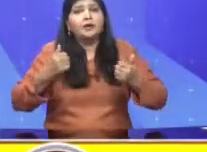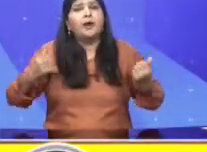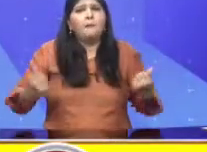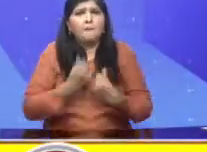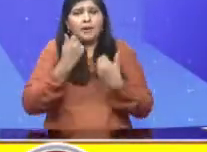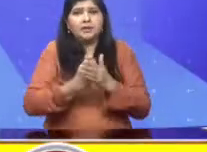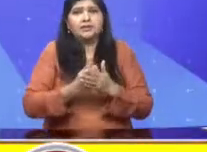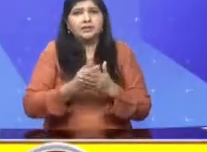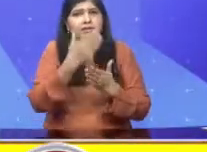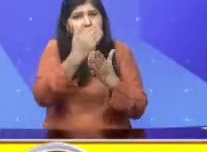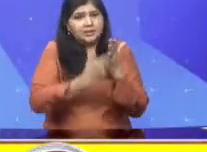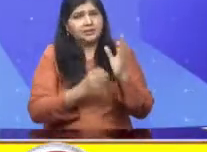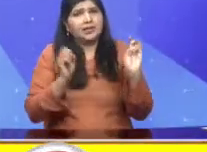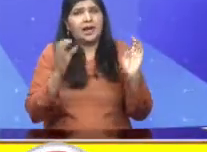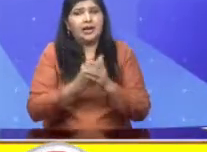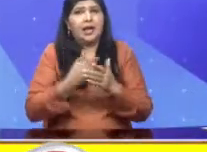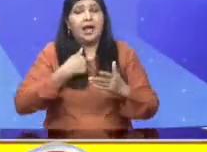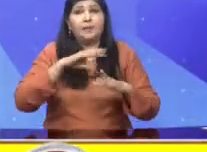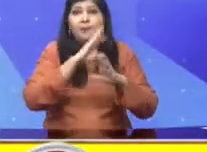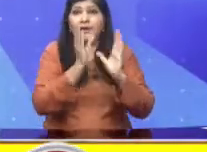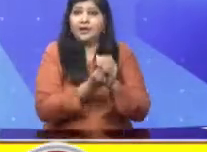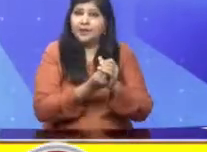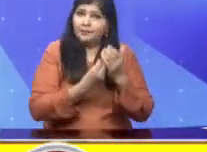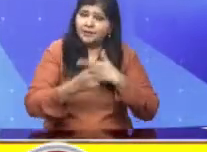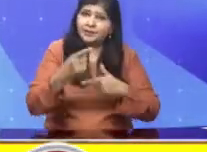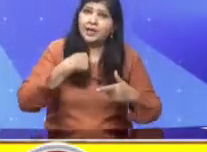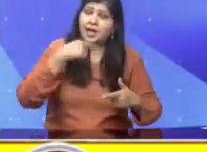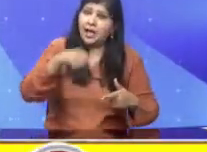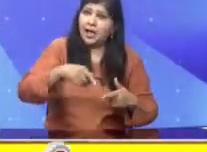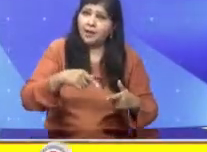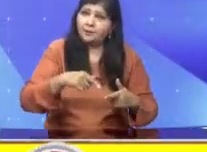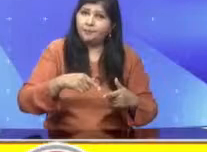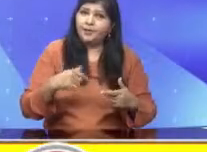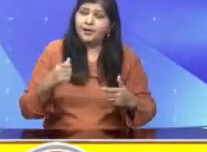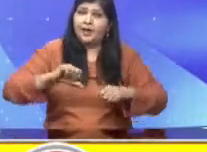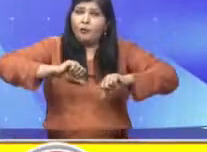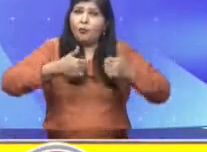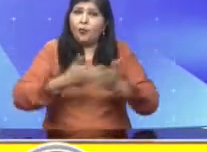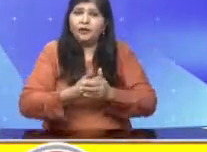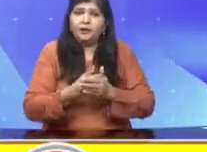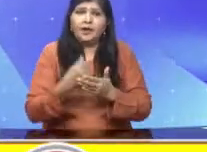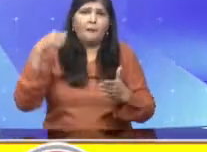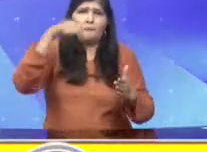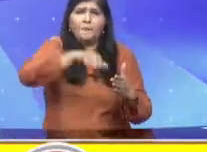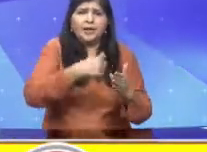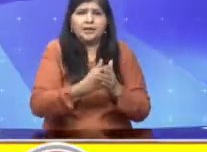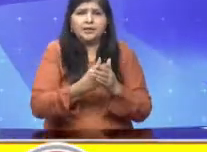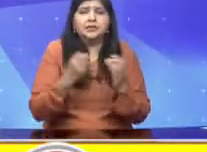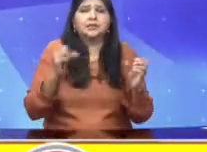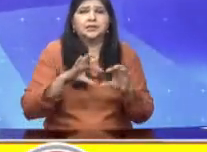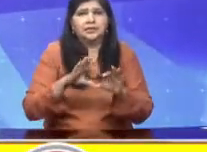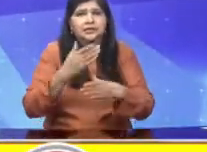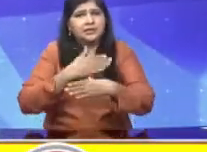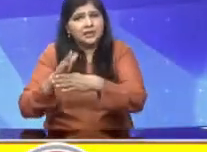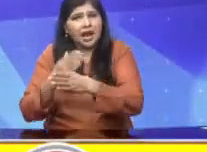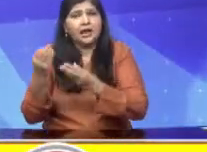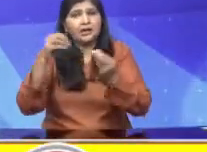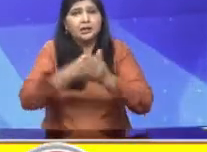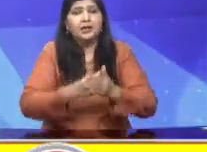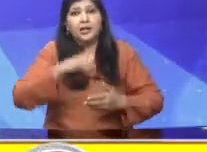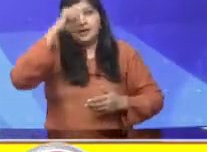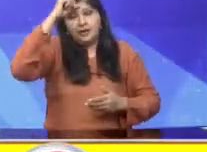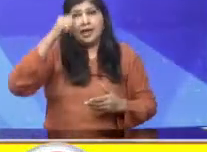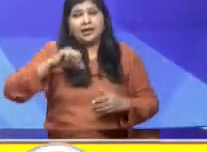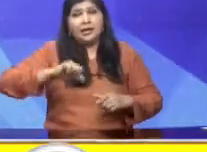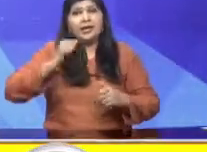चुका है, आप भी अपनी टीम के साथ अपना विक्टरी पंच शेर करिए, इंडिया के लिए चीर